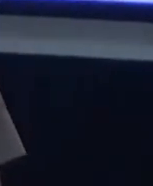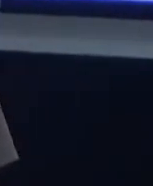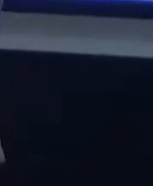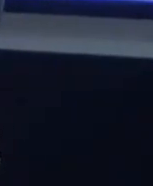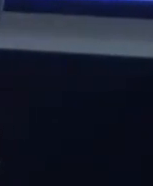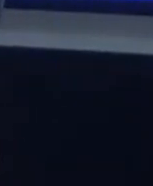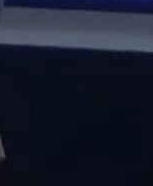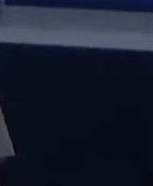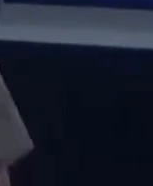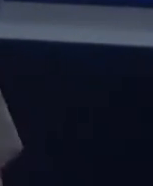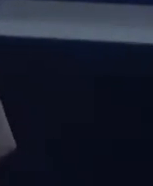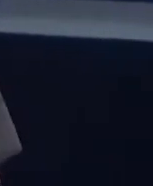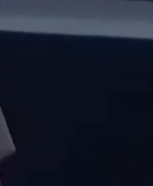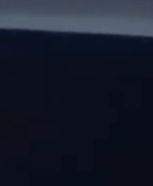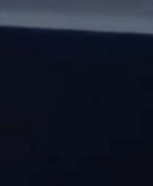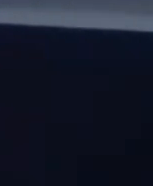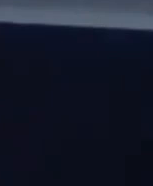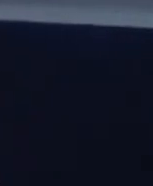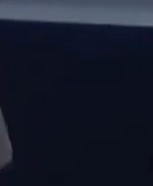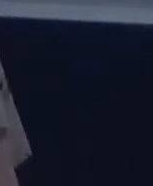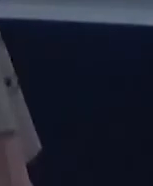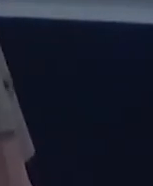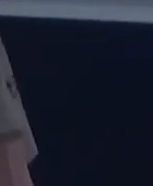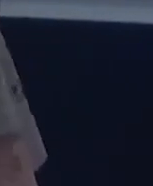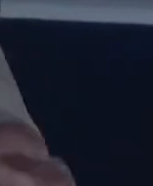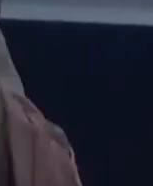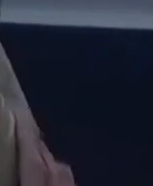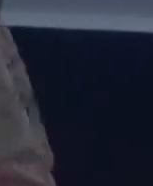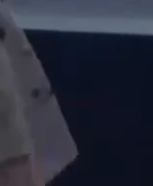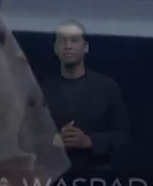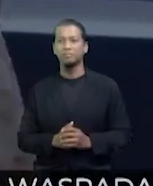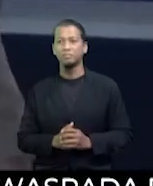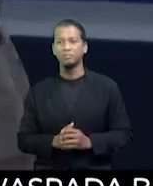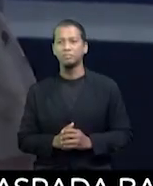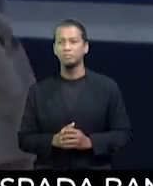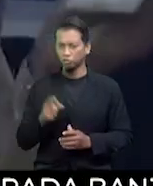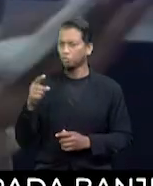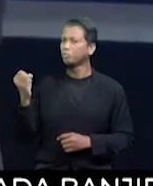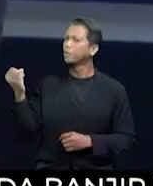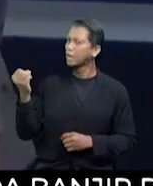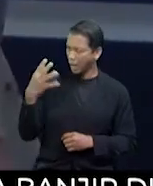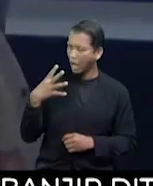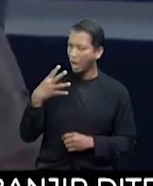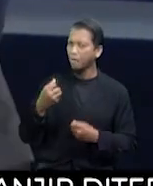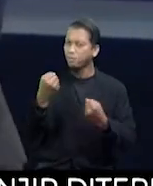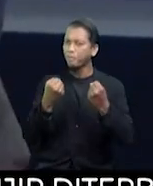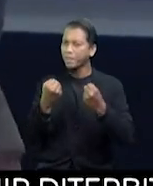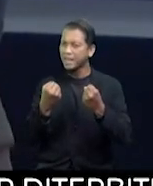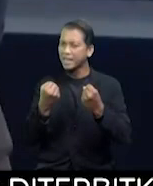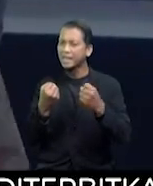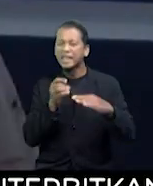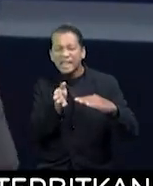bercerita, "Pak, geser mobilnya dikit, turun bapak ini sopan kali kau," langsung nampak,